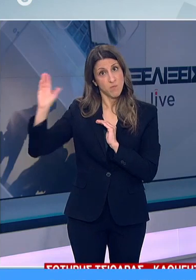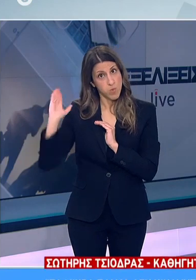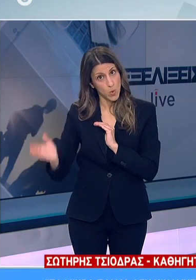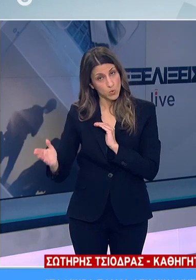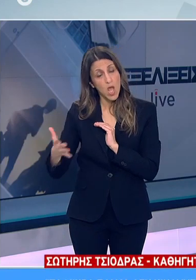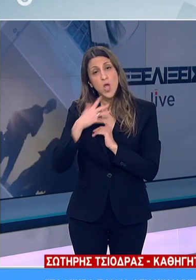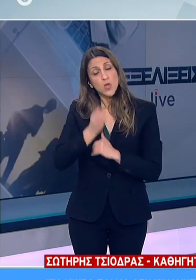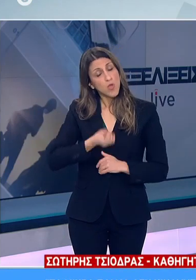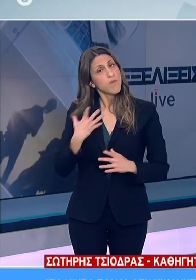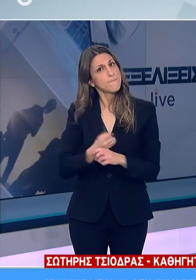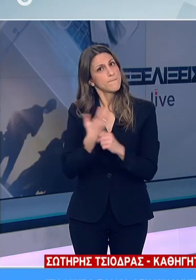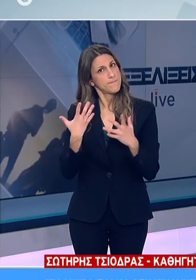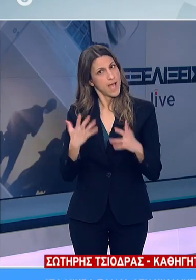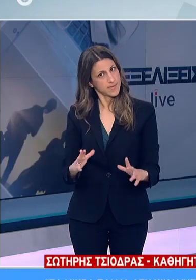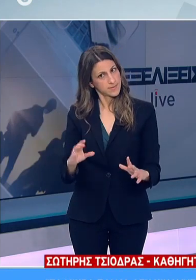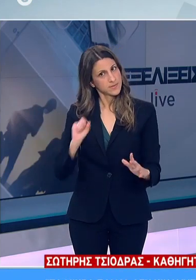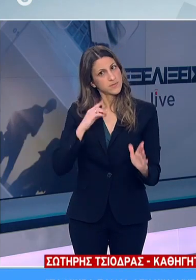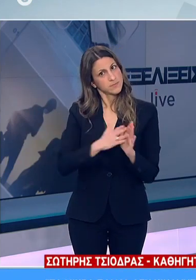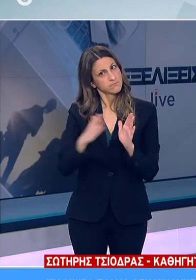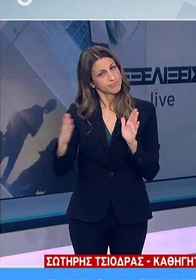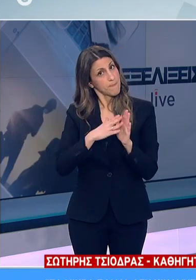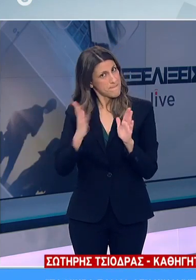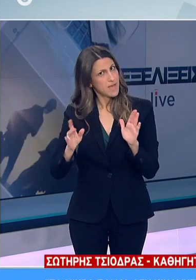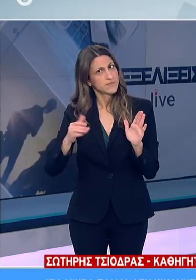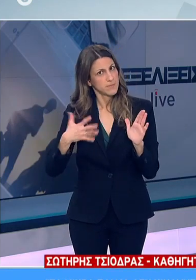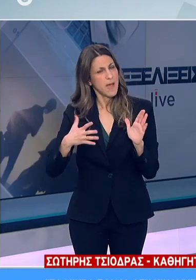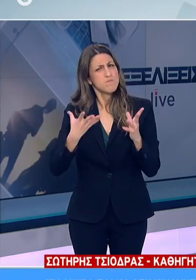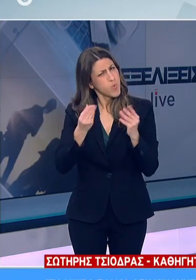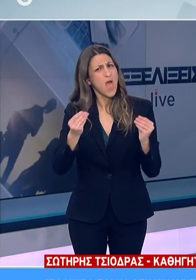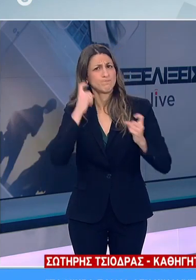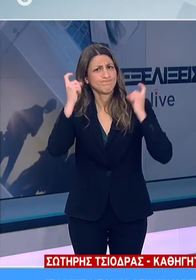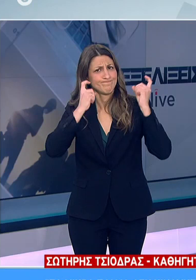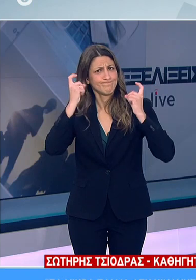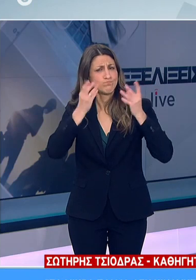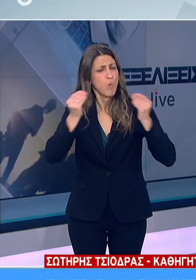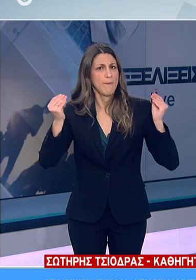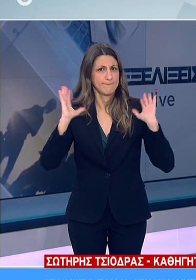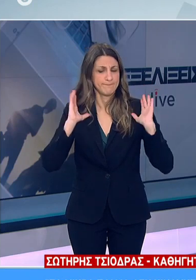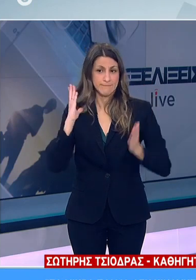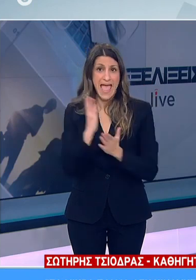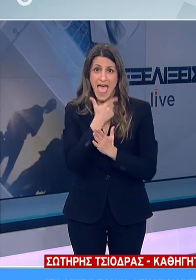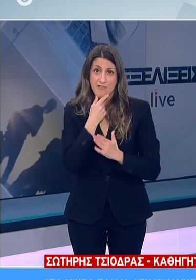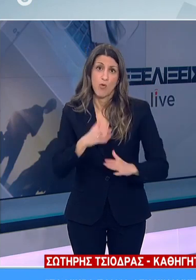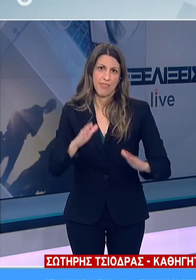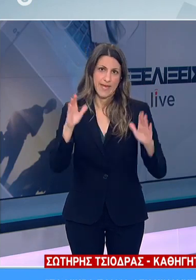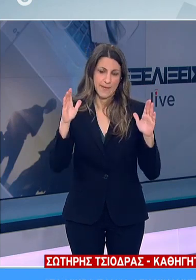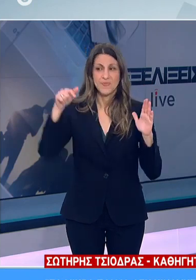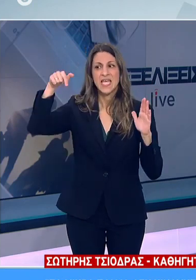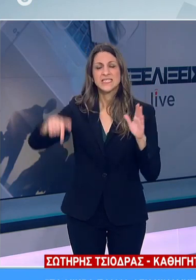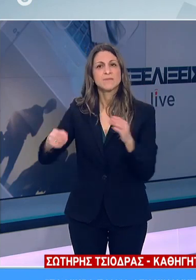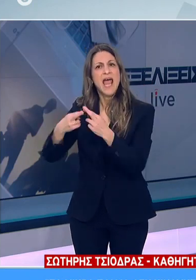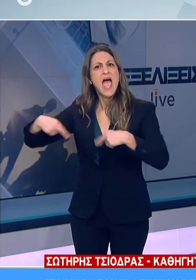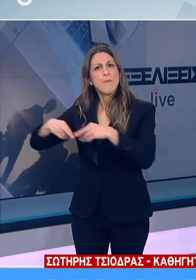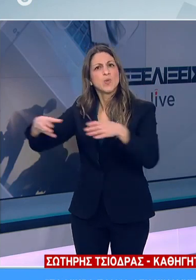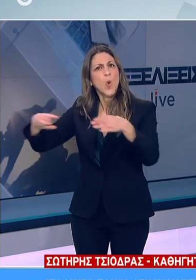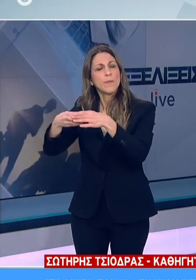έγινε και με μαζικό τρόπο και σε αυτή την πρώτη φάση της επιδημίας. Άρα είναι πολλοί παράγοντες. Αυτό που έγινε σήμερα είναι συζητήσαμε